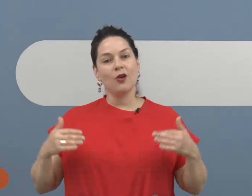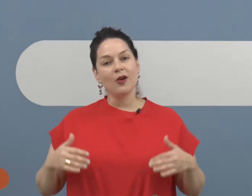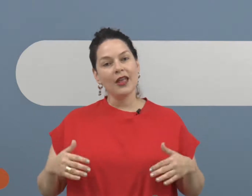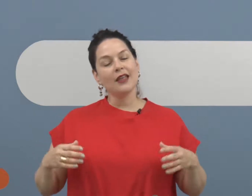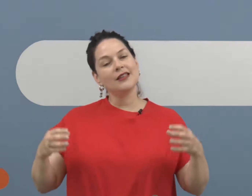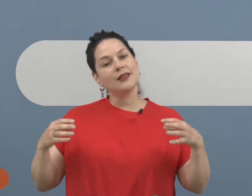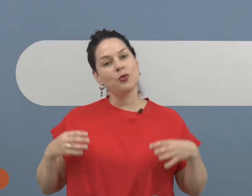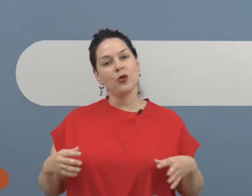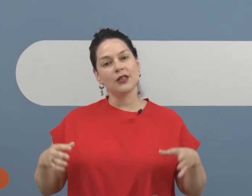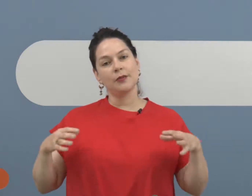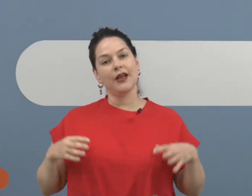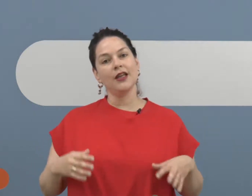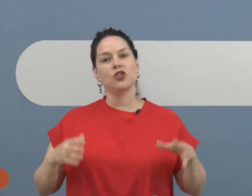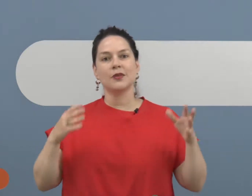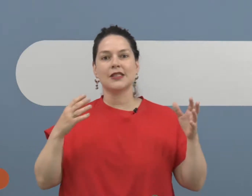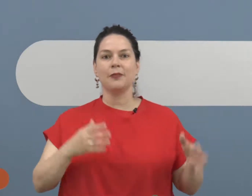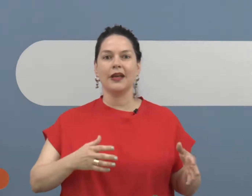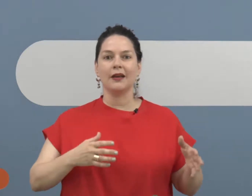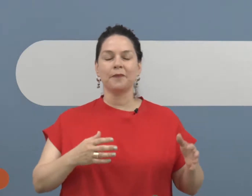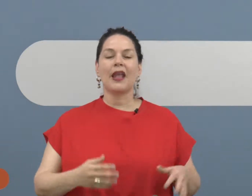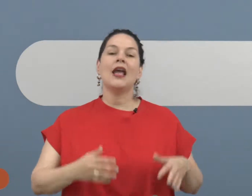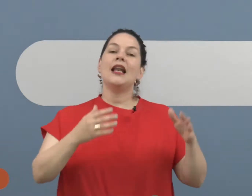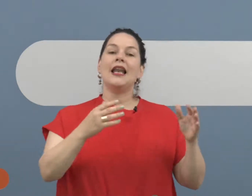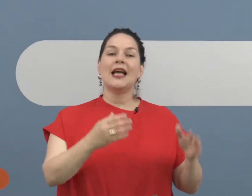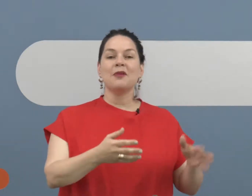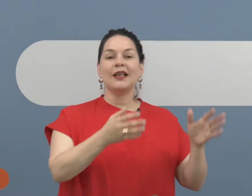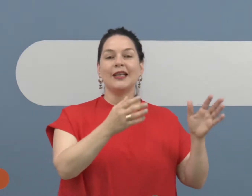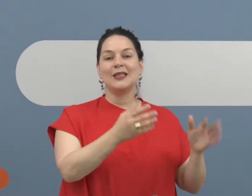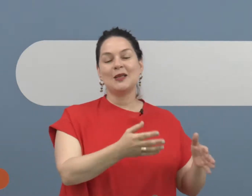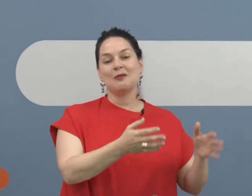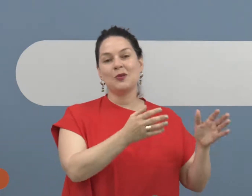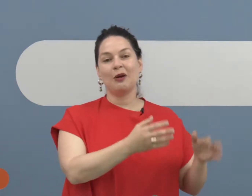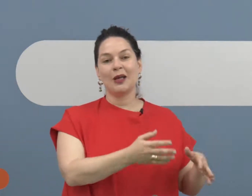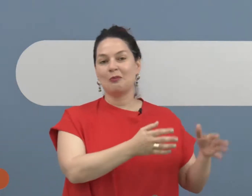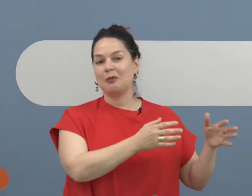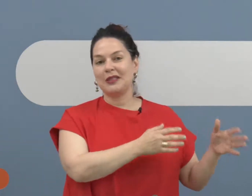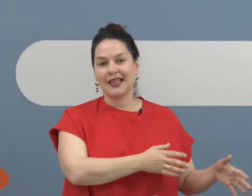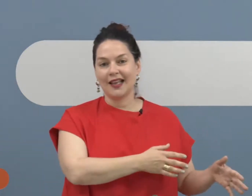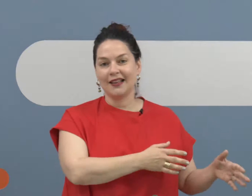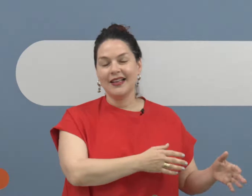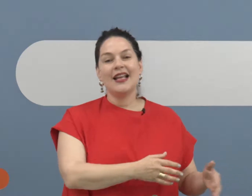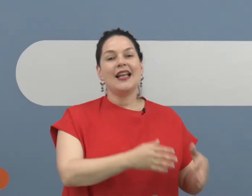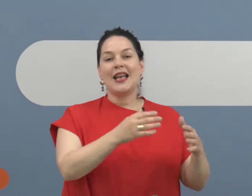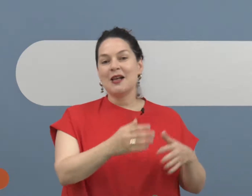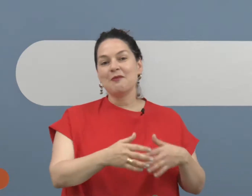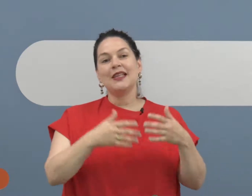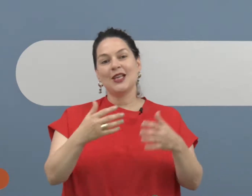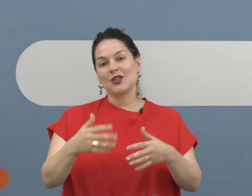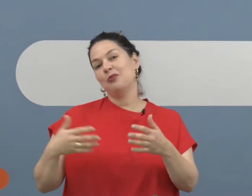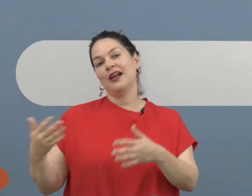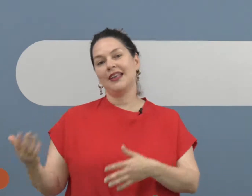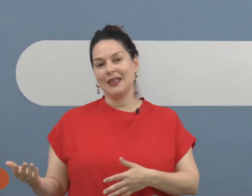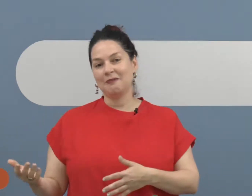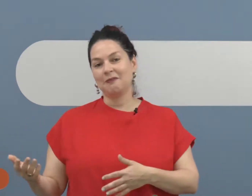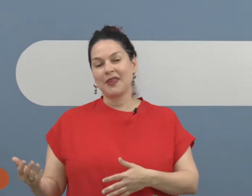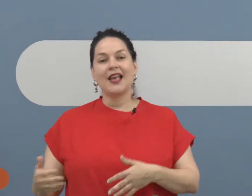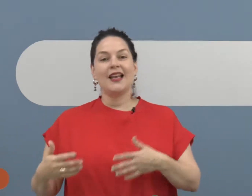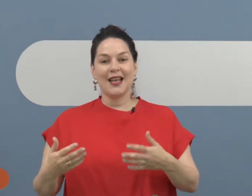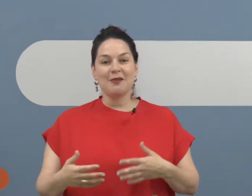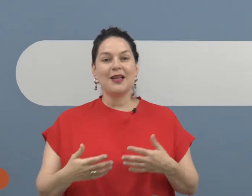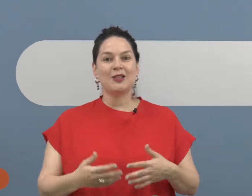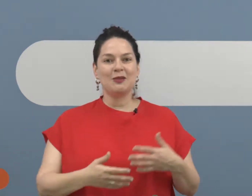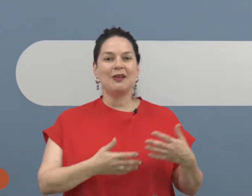מפותח, והמיתולוגיה היא סיפור הסברי שמסביר למה נרקיסים צומחים בביצה, למה יש